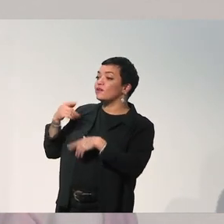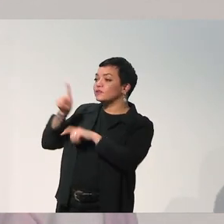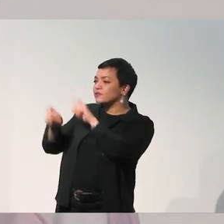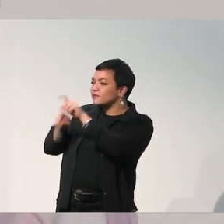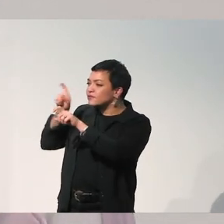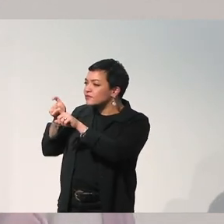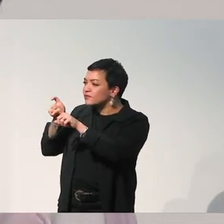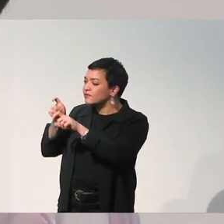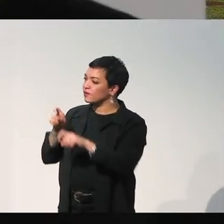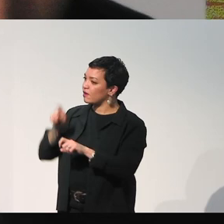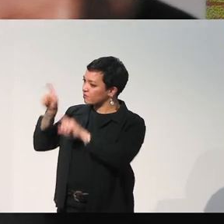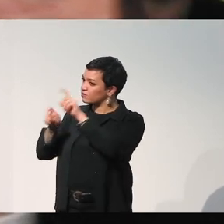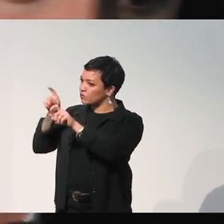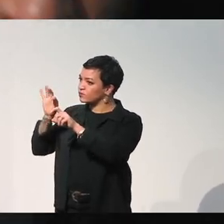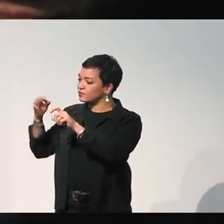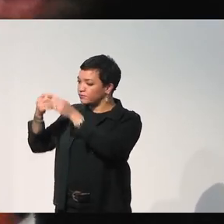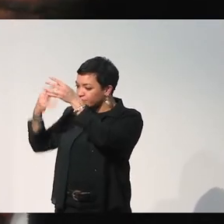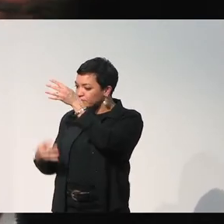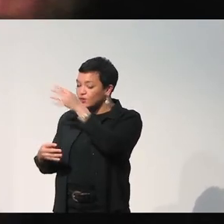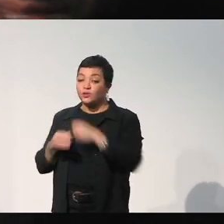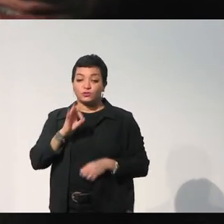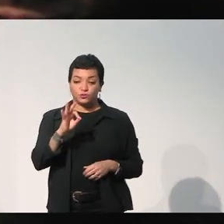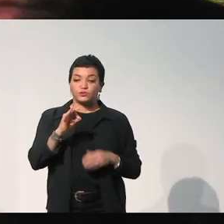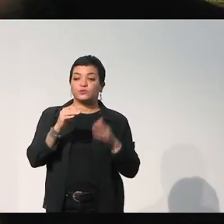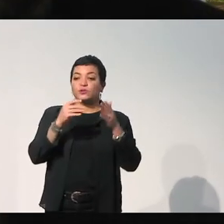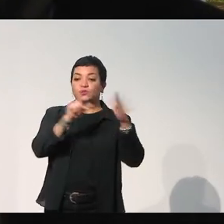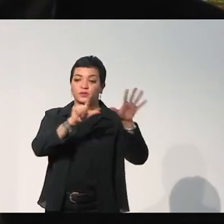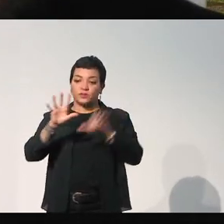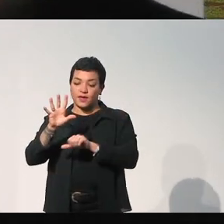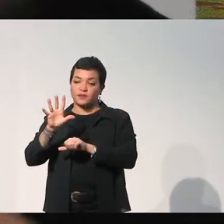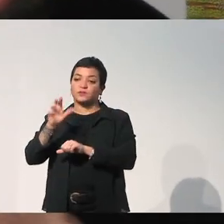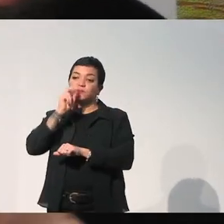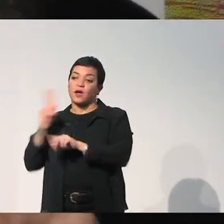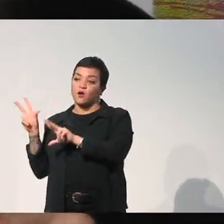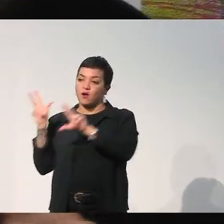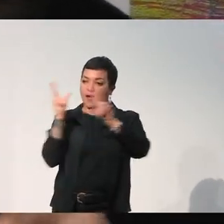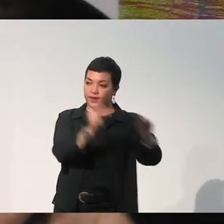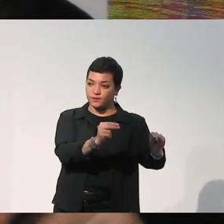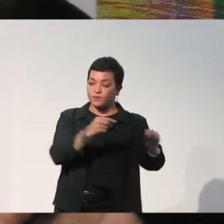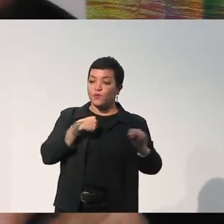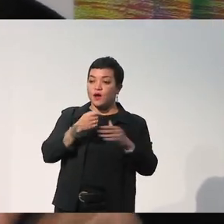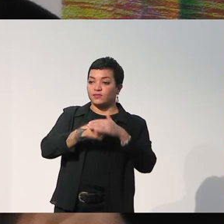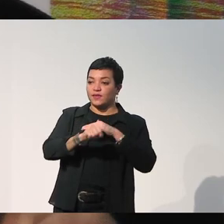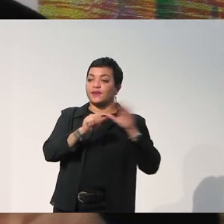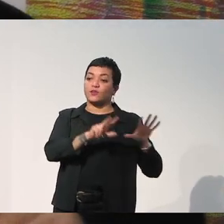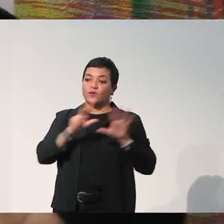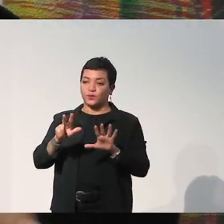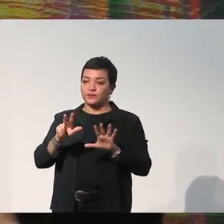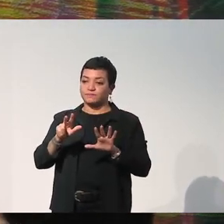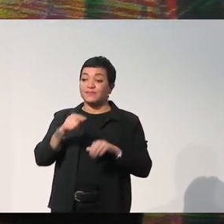poser. Effectivement, mes parents sont arrivés en 75 à Paris. Moi, je suis né en 88. Et ils se sont retrouvés donc coincés en France, comme vous l'avez